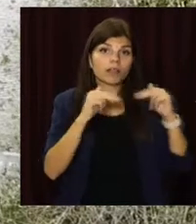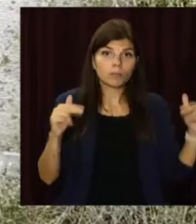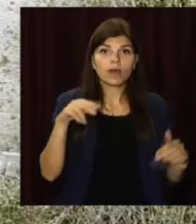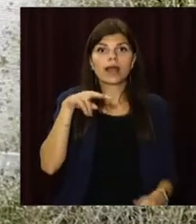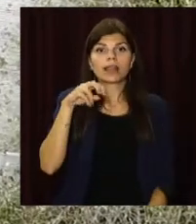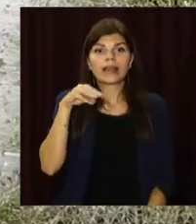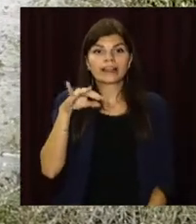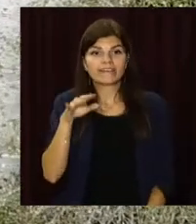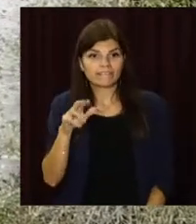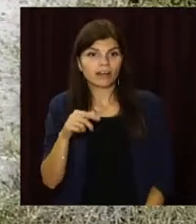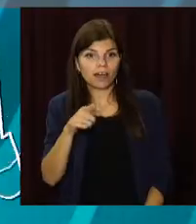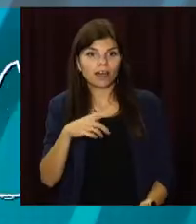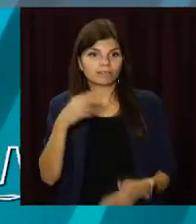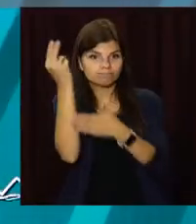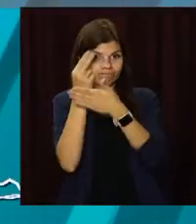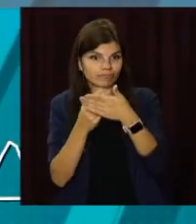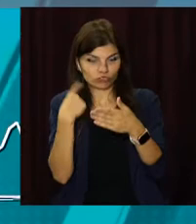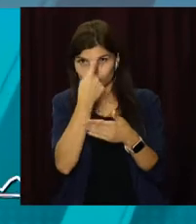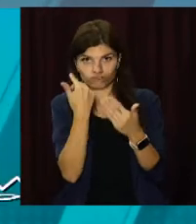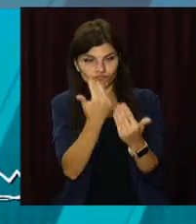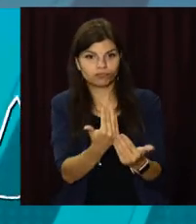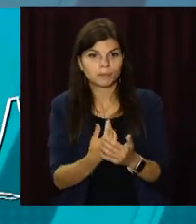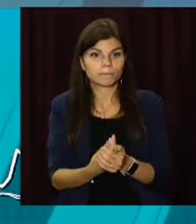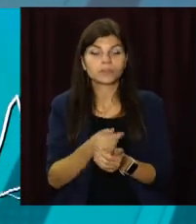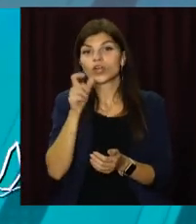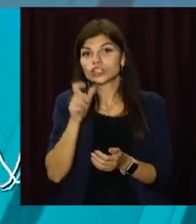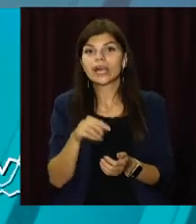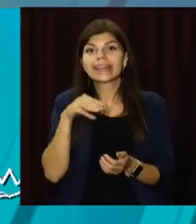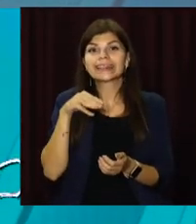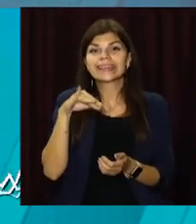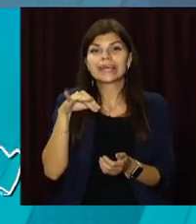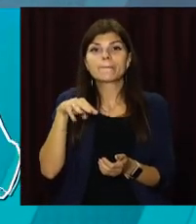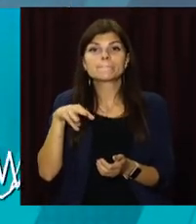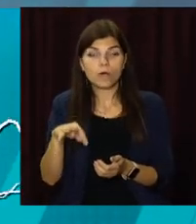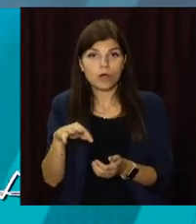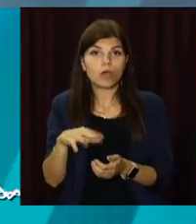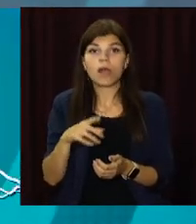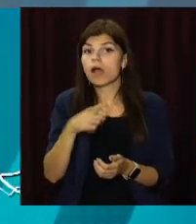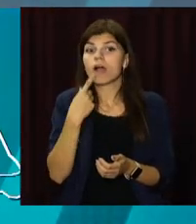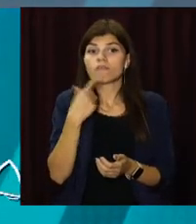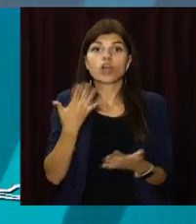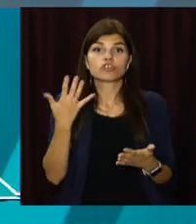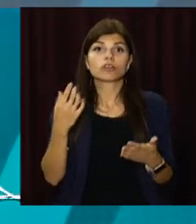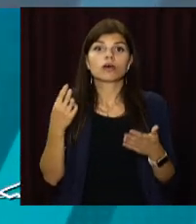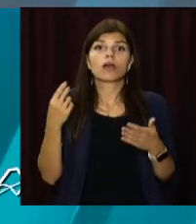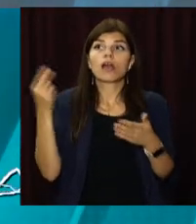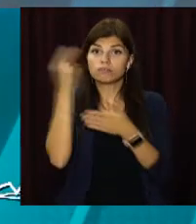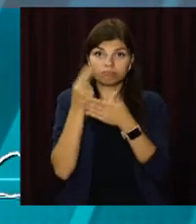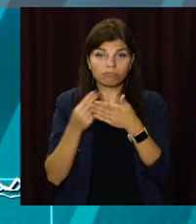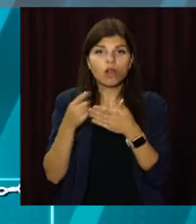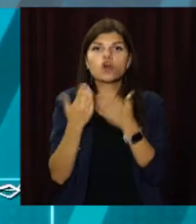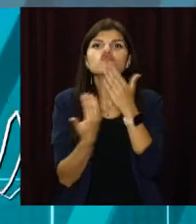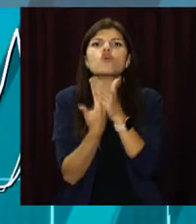– українка на Сорокозацькій вулиці. Чоловік, який займається іменно стріт-артом, він ніколи не буде рисувати на новому фасаді,